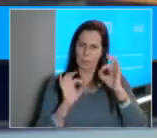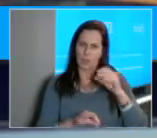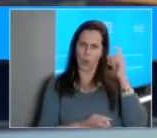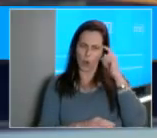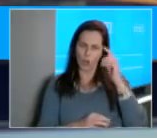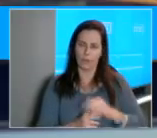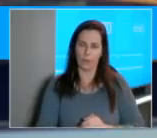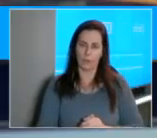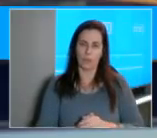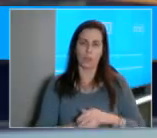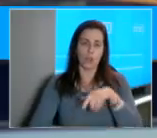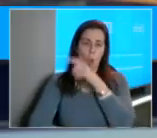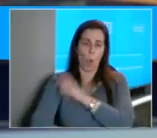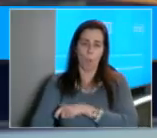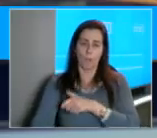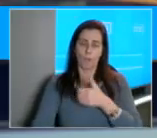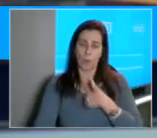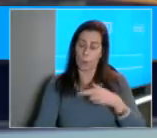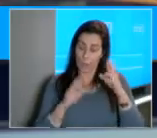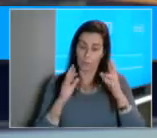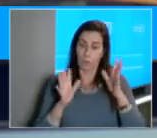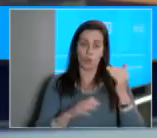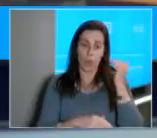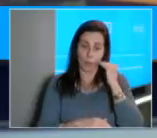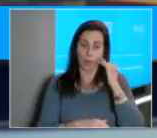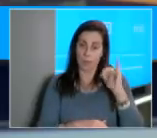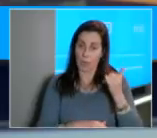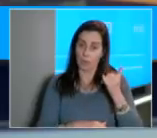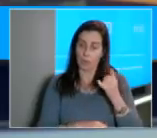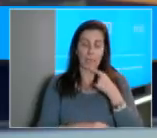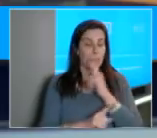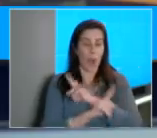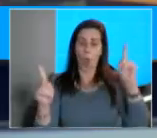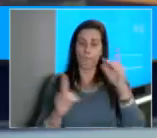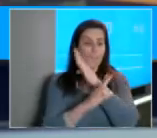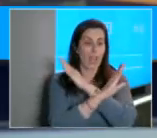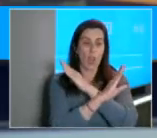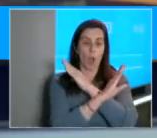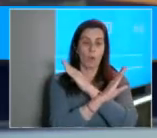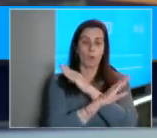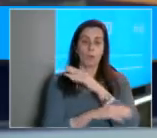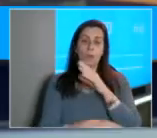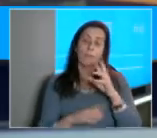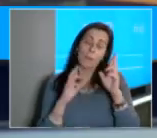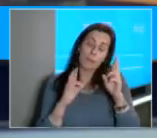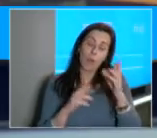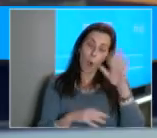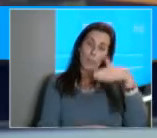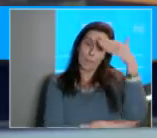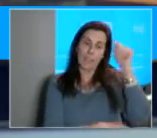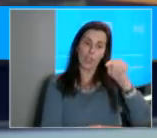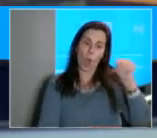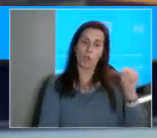חושב שמועצת הביטחון, ואנחנו מקווים מאוד שארצות הברית אכן תטיל וטו, ושיהיו בתקווה עוד